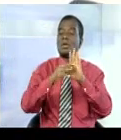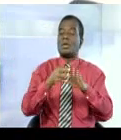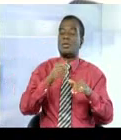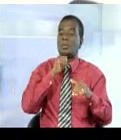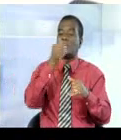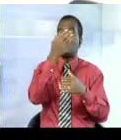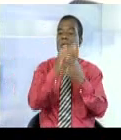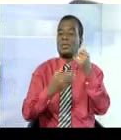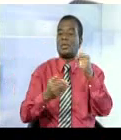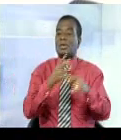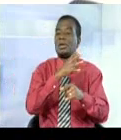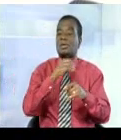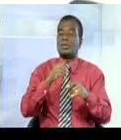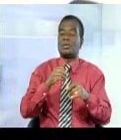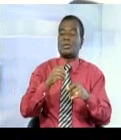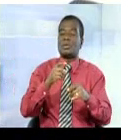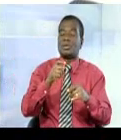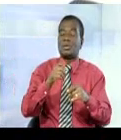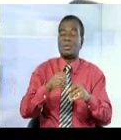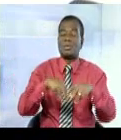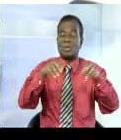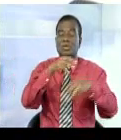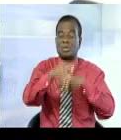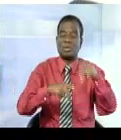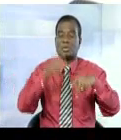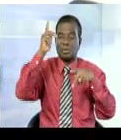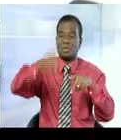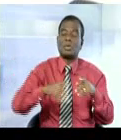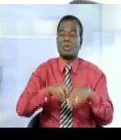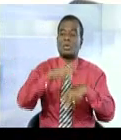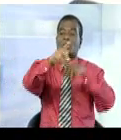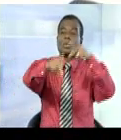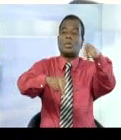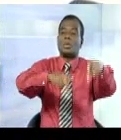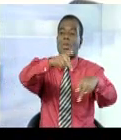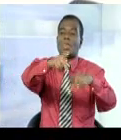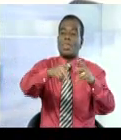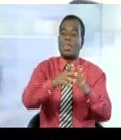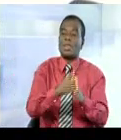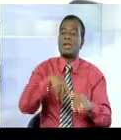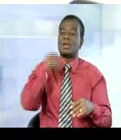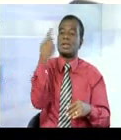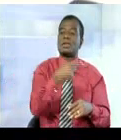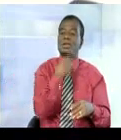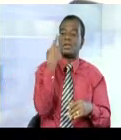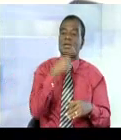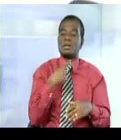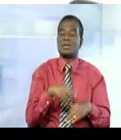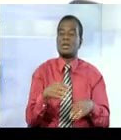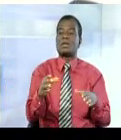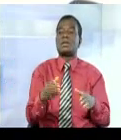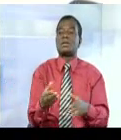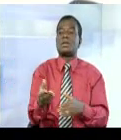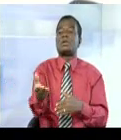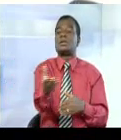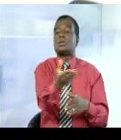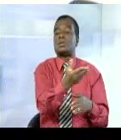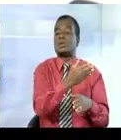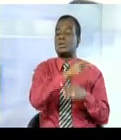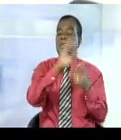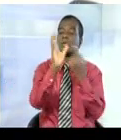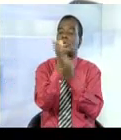insuffisante du marché public et partant des besoins de la population qui s'approvisionne dans ces